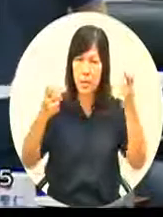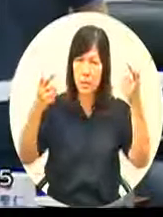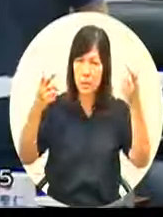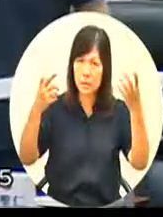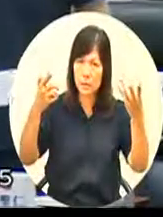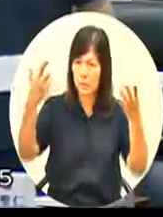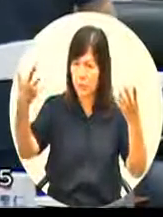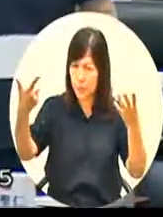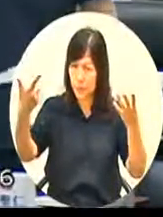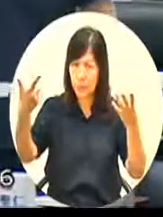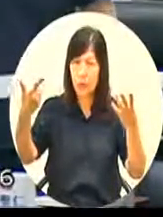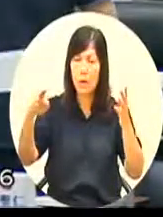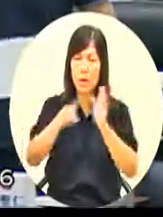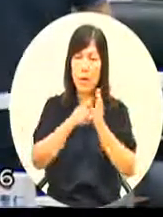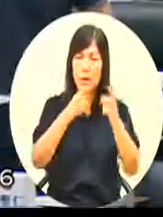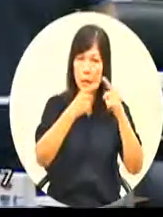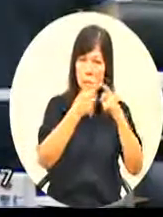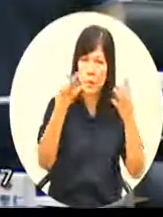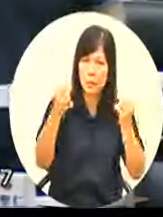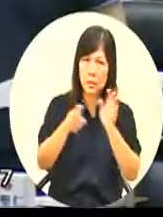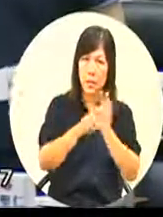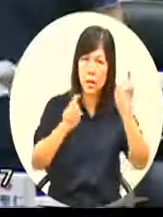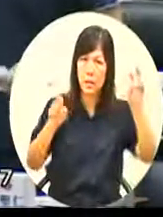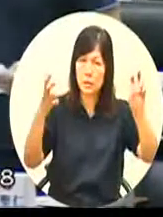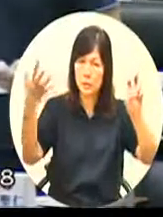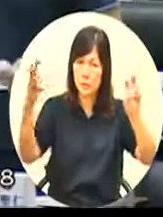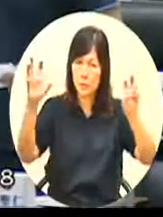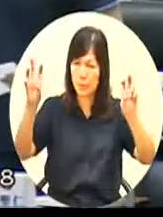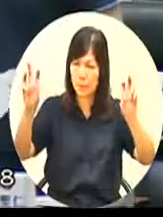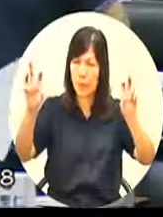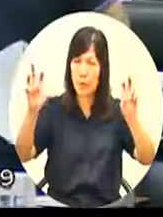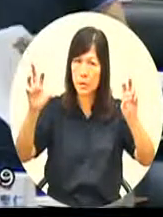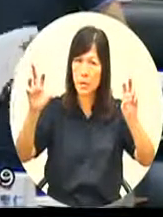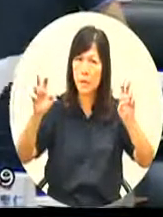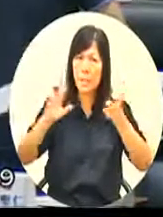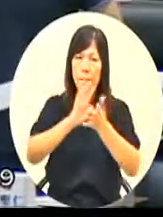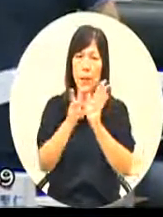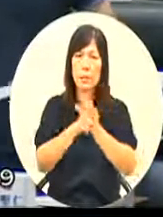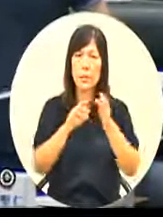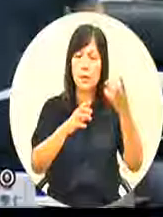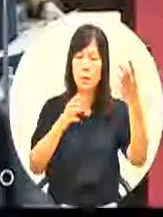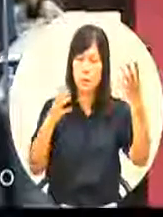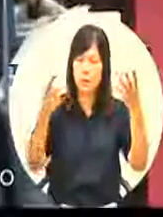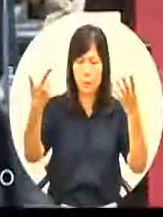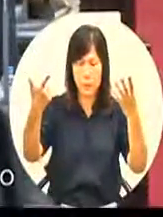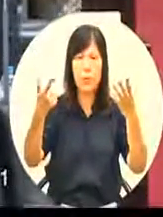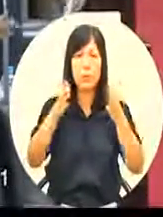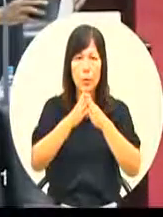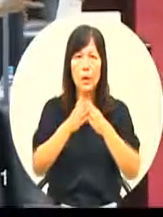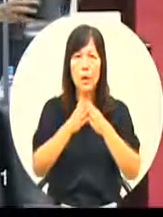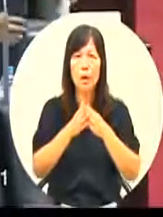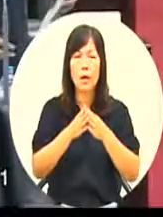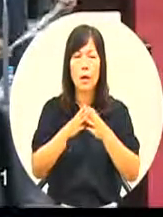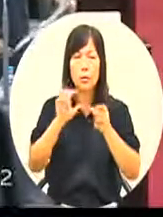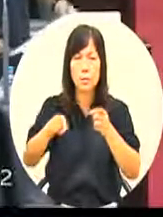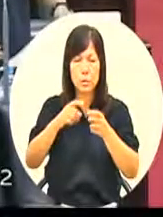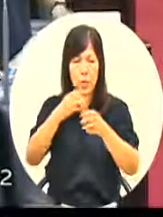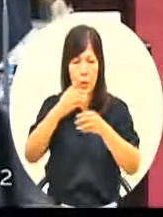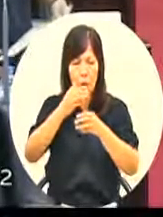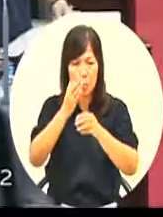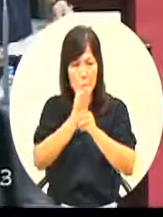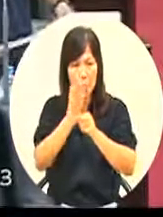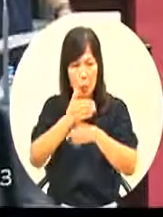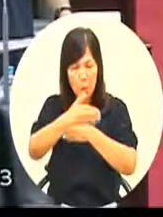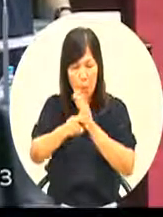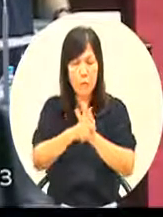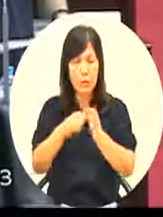这个人数是从20:80，你可能也要真的要变成4:6哈。所以其实中间的空间，我们的